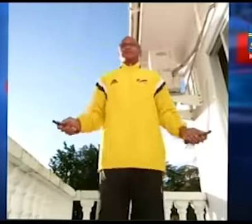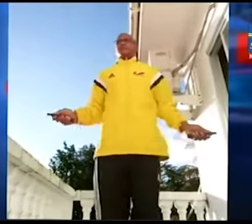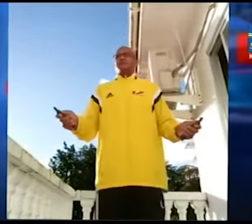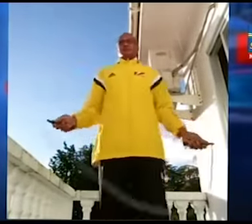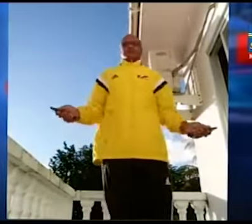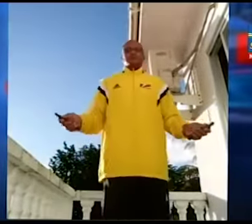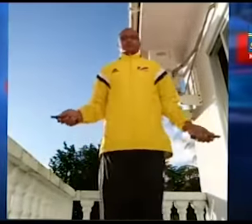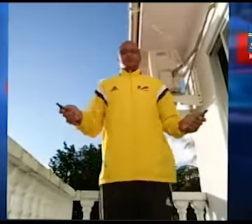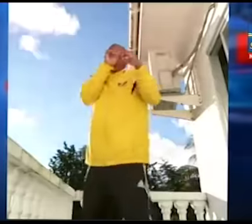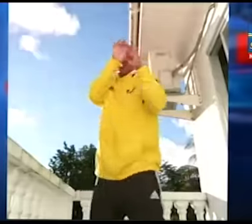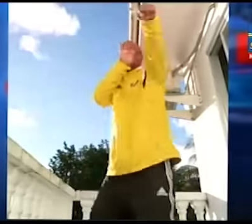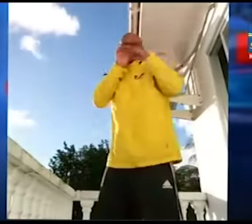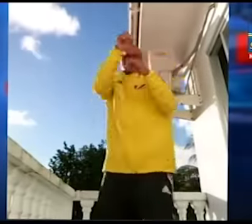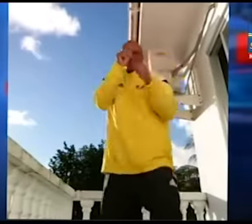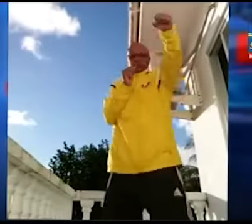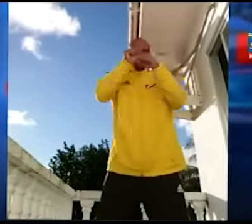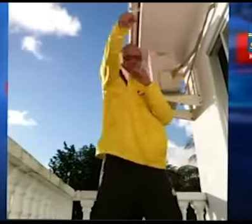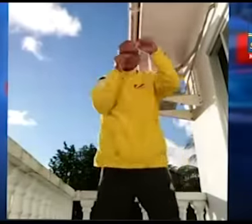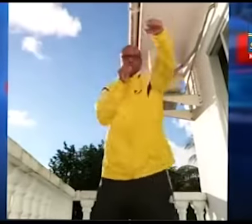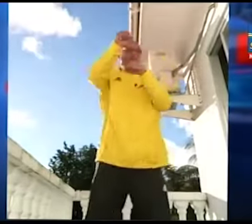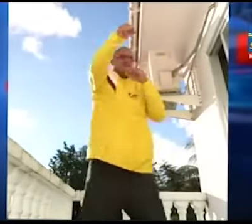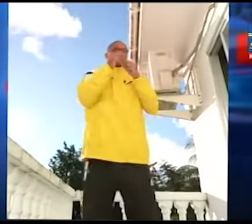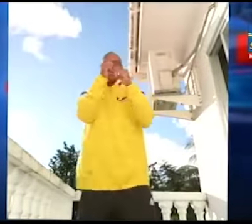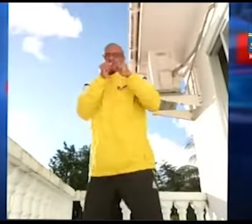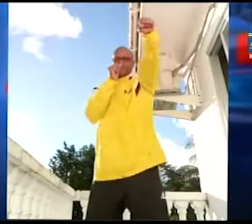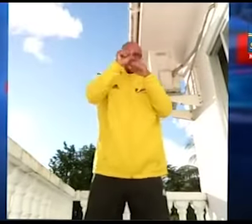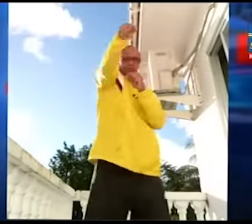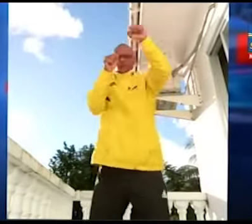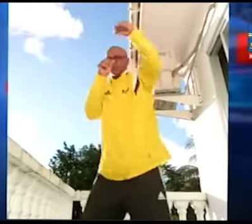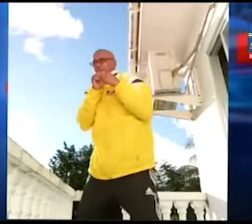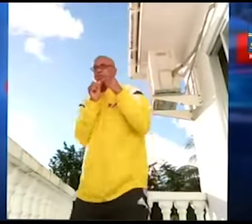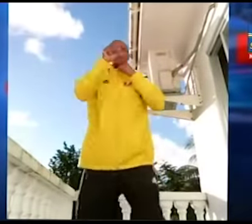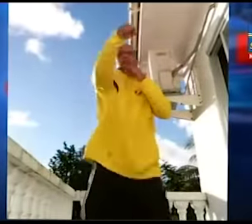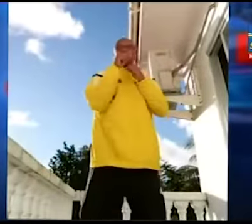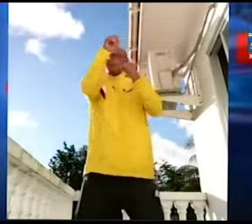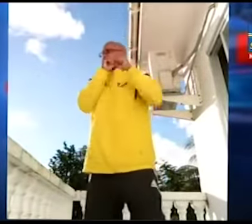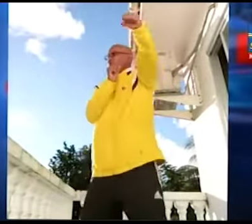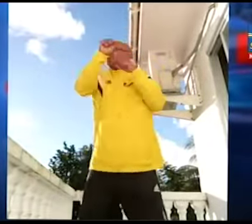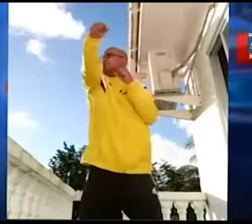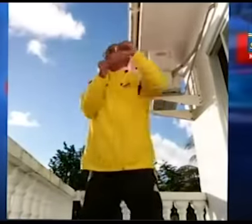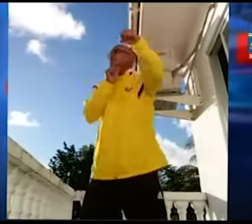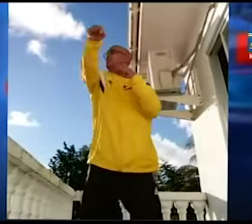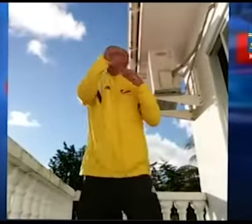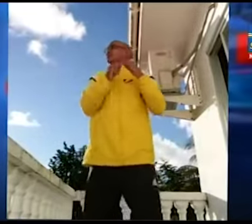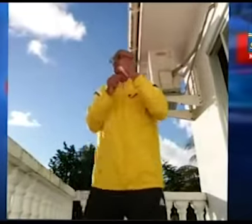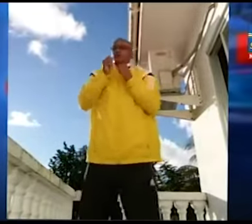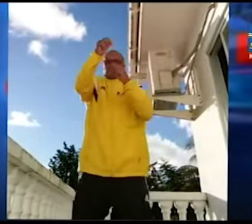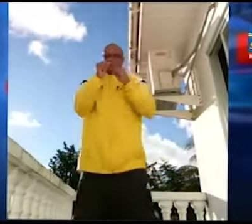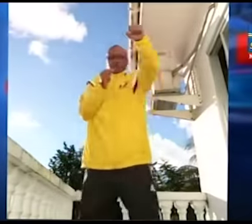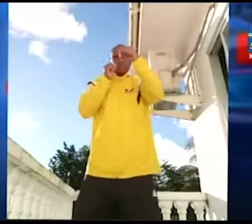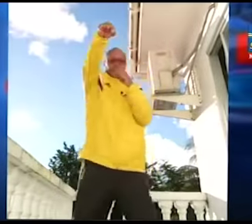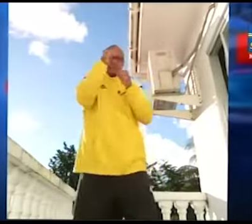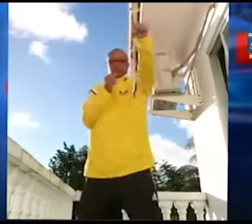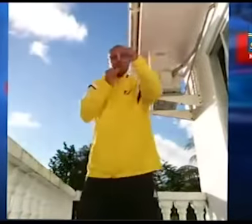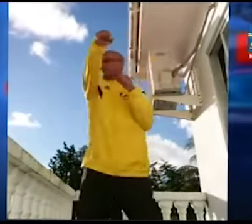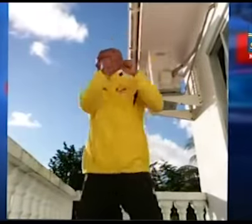cour, notre East Point. Presque tous les jours, ça va traîner la boxe, qui en a un niveau 3 étoiles, il fait un bon exercice pour qu'il soit